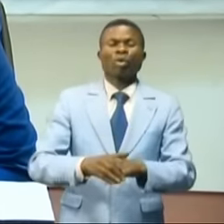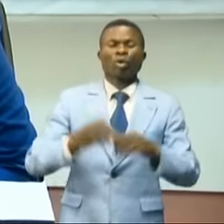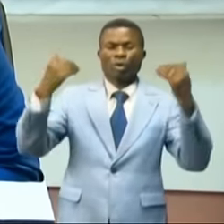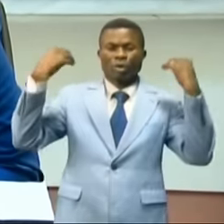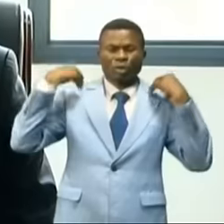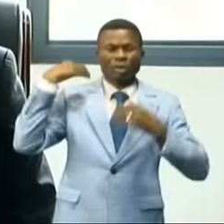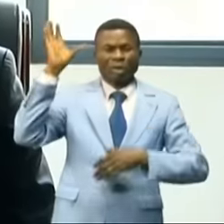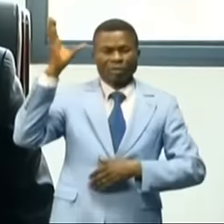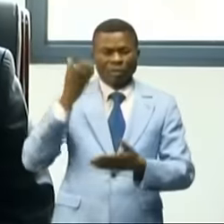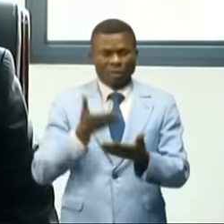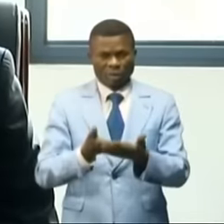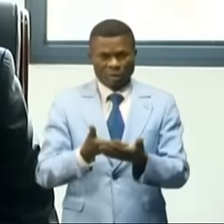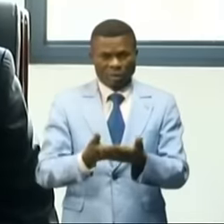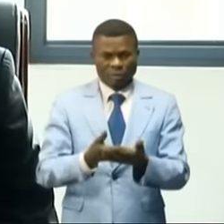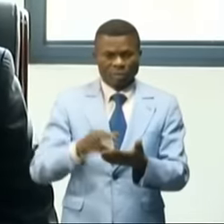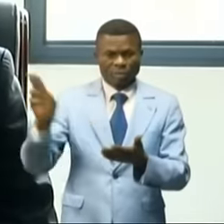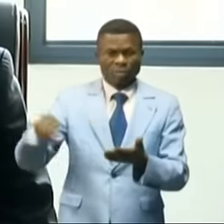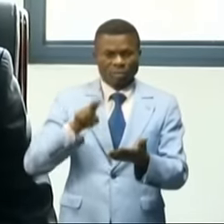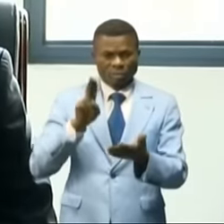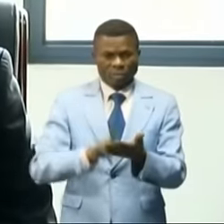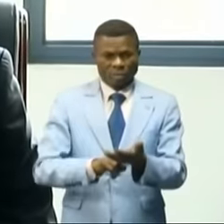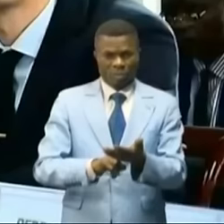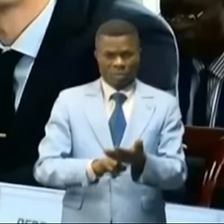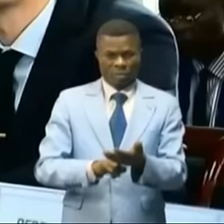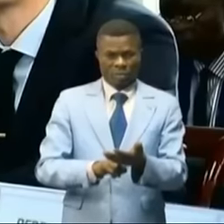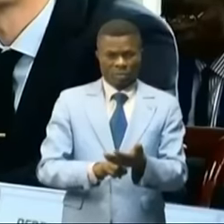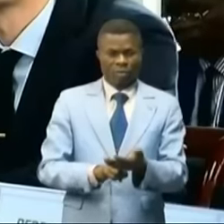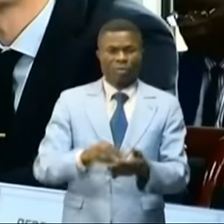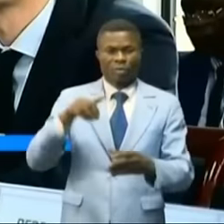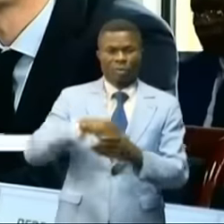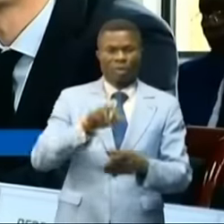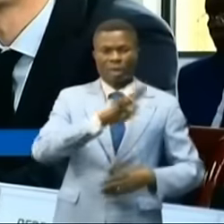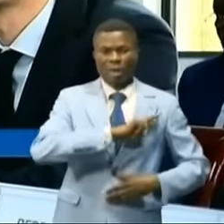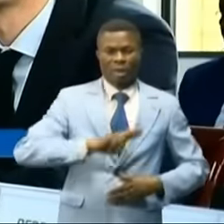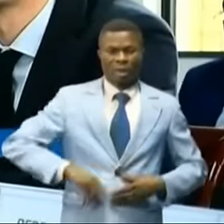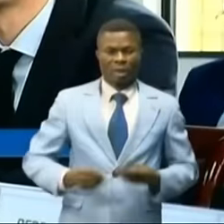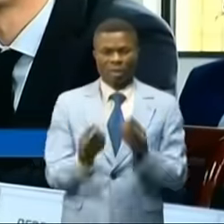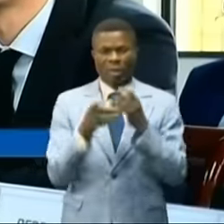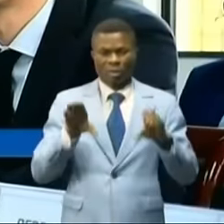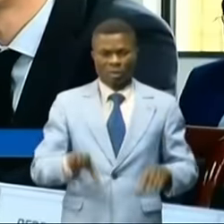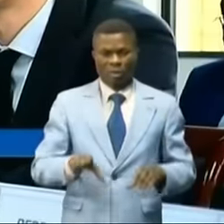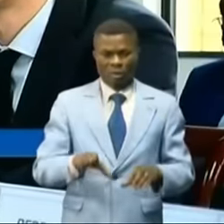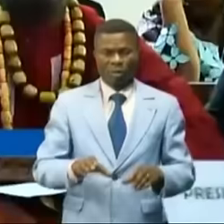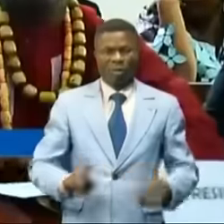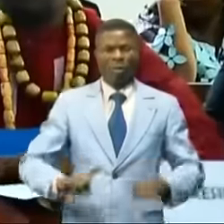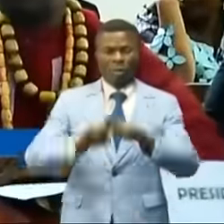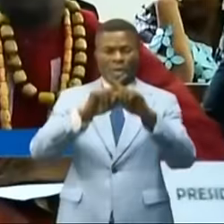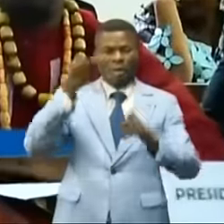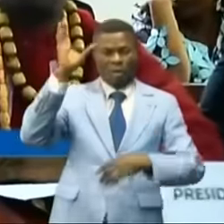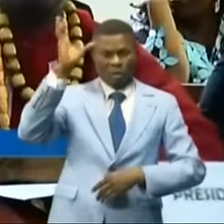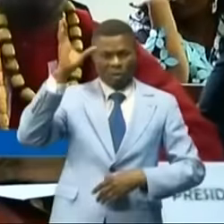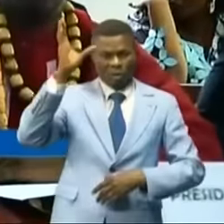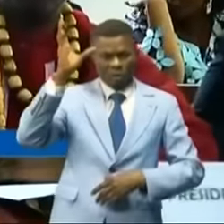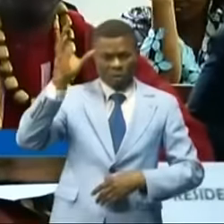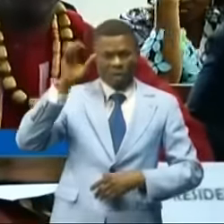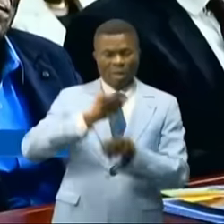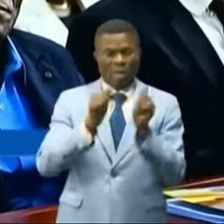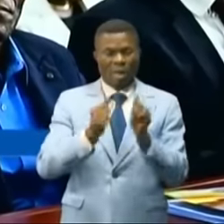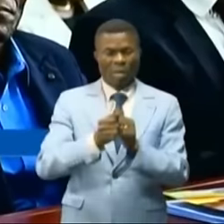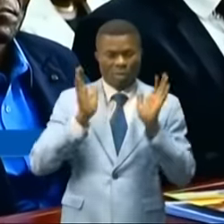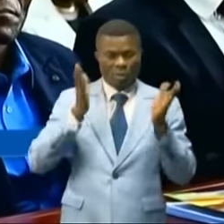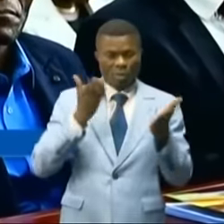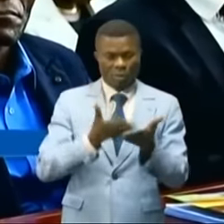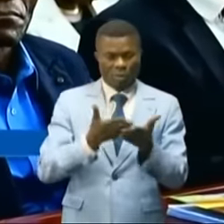parties prenantes. S'il y a des mots qu'il faut éradiquer en République démocratique du Congo, les conflits coutumiers sont une priorité.